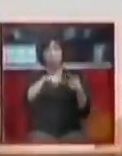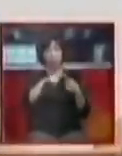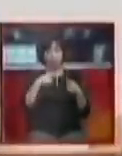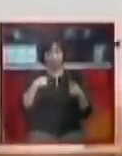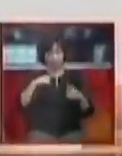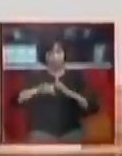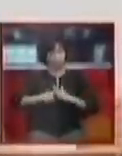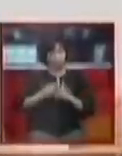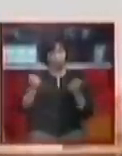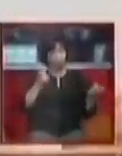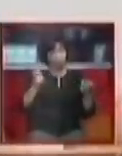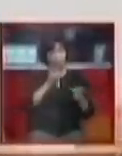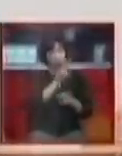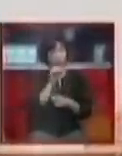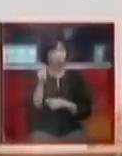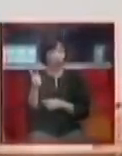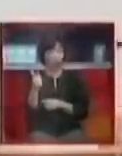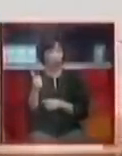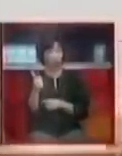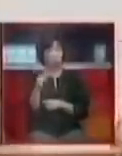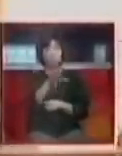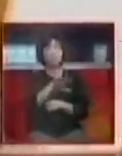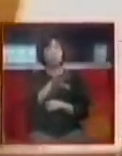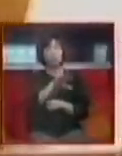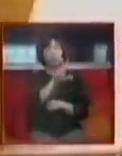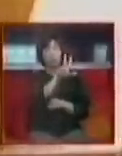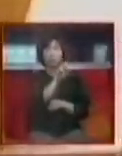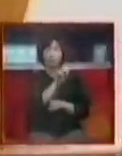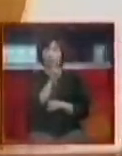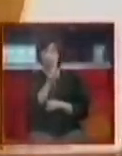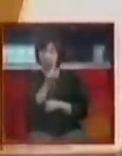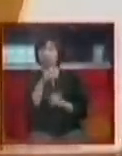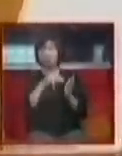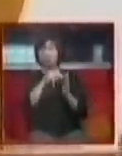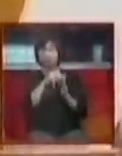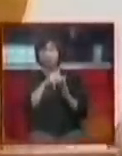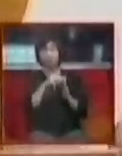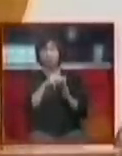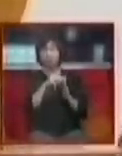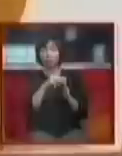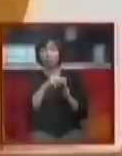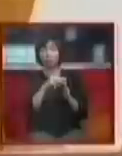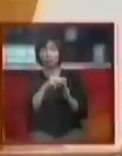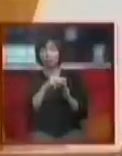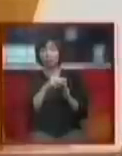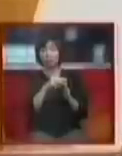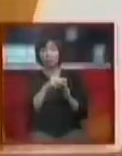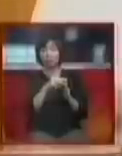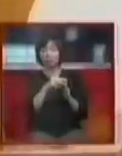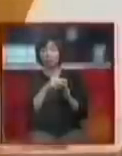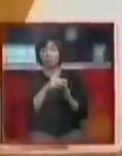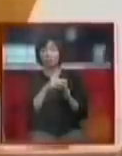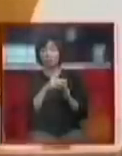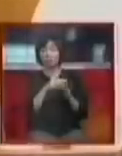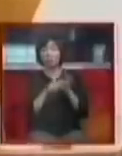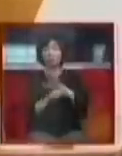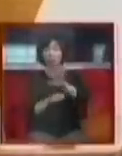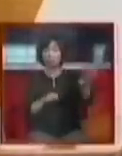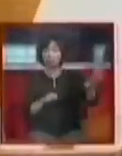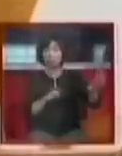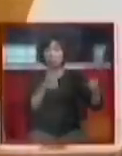po tayo, noong 2010, naglalaro ito sa 3.1 million. Mantakin po ninyo, sa inabahaba ng